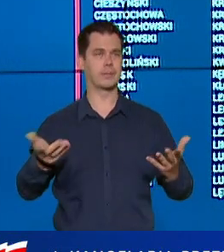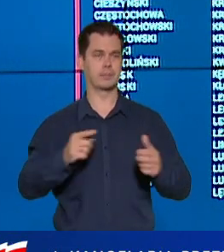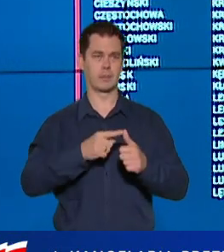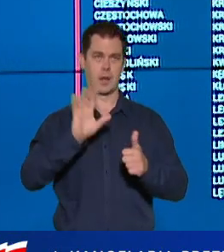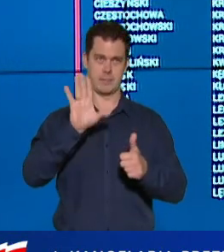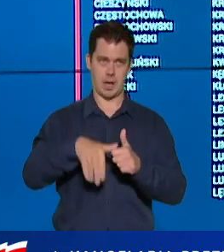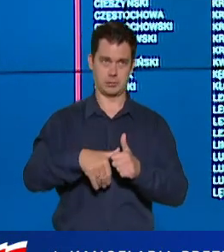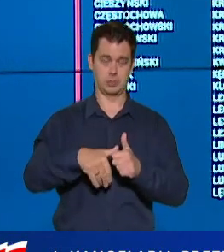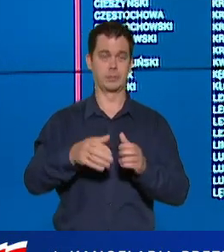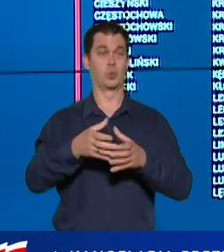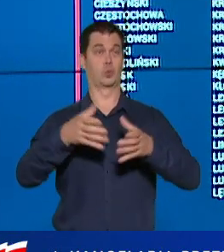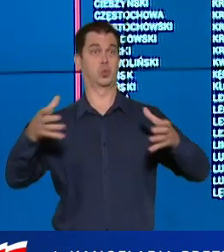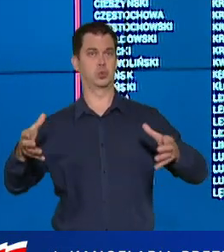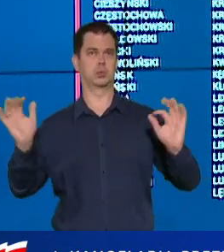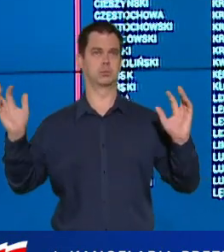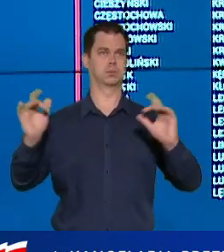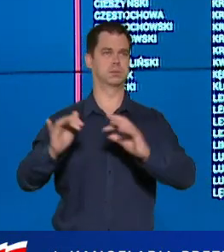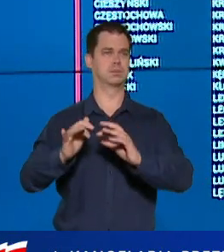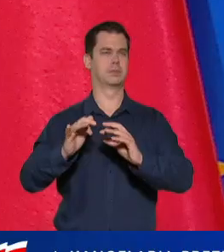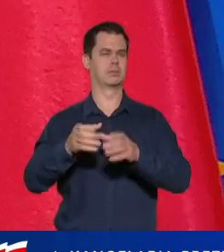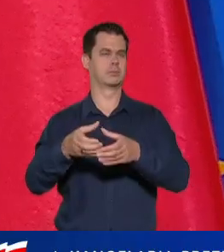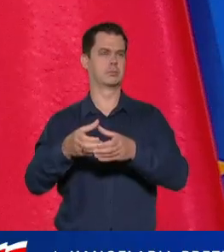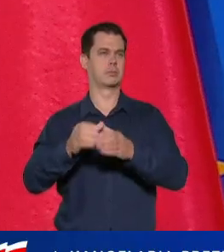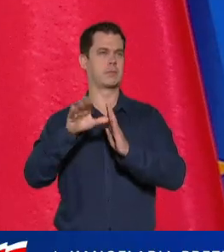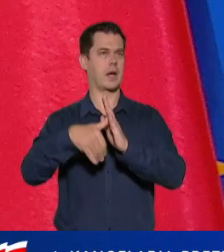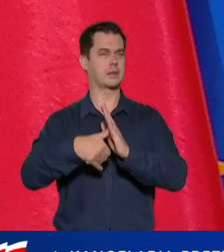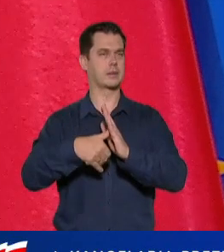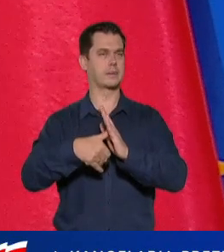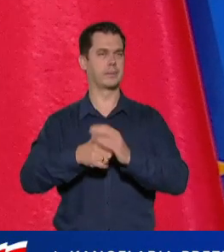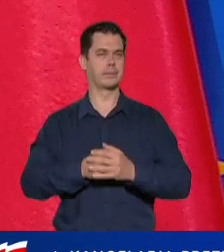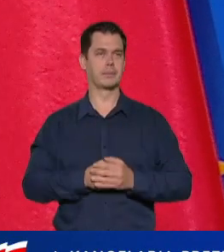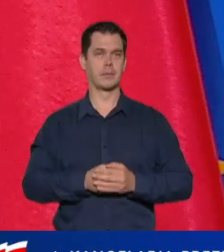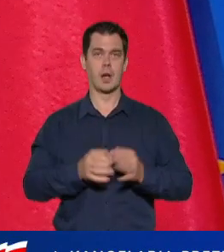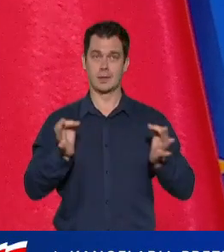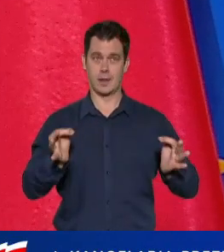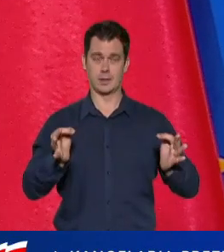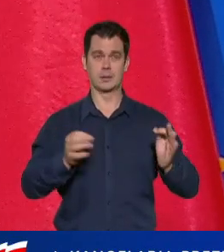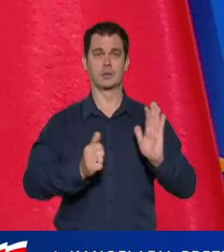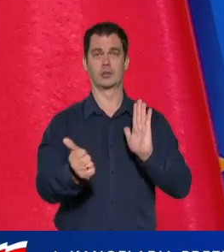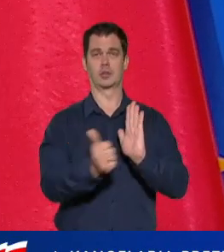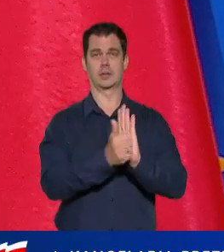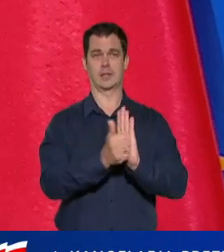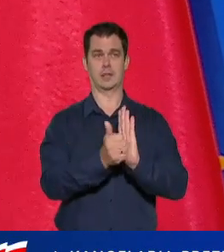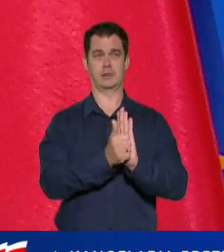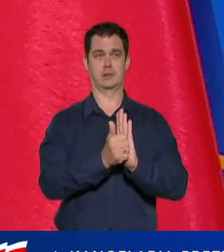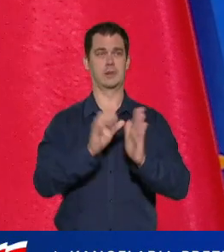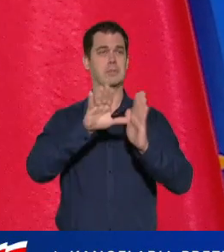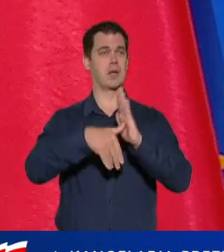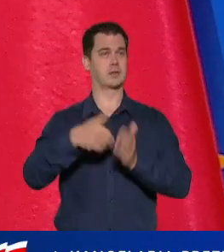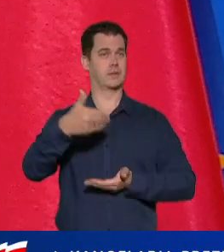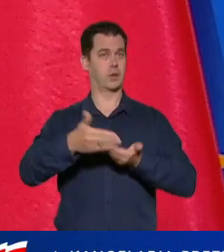miasta i duże ośrodki miejskie. W tej chwili na 16 miast